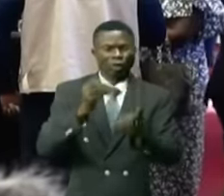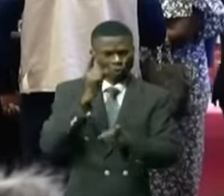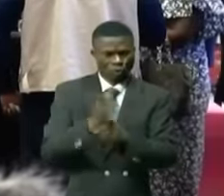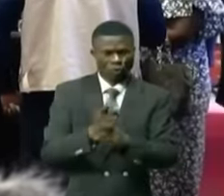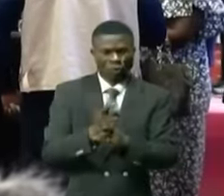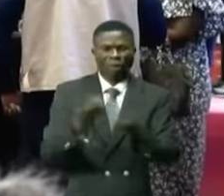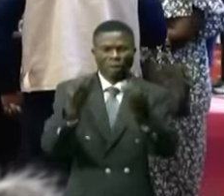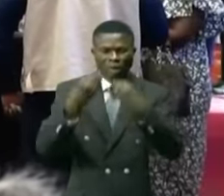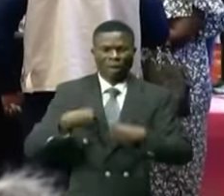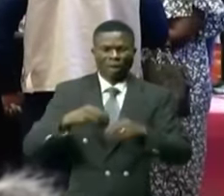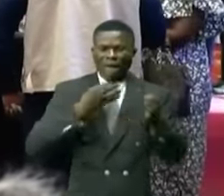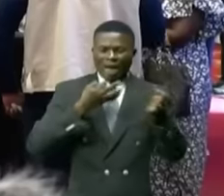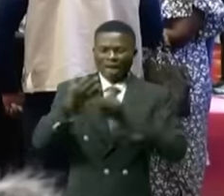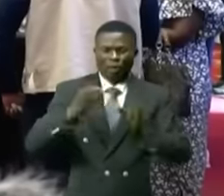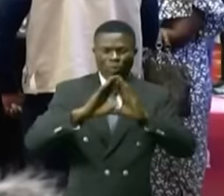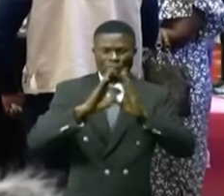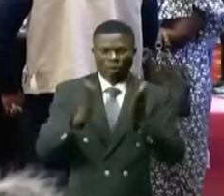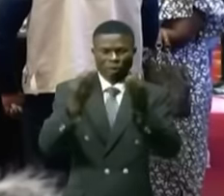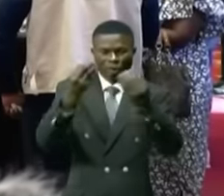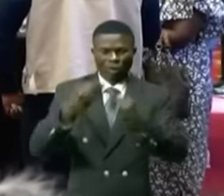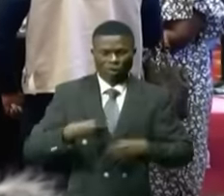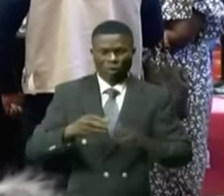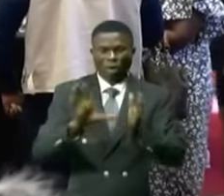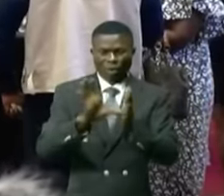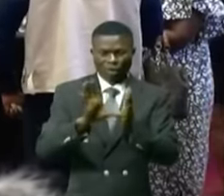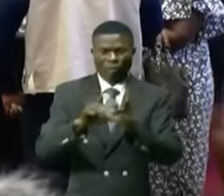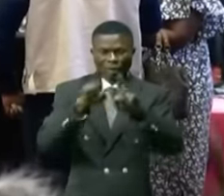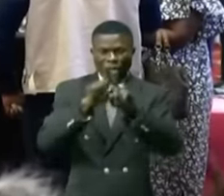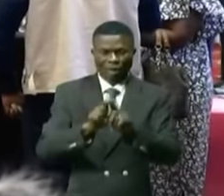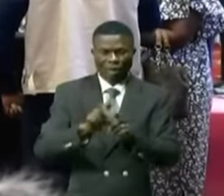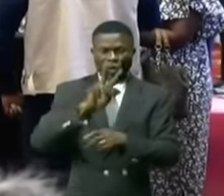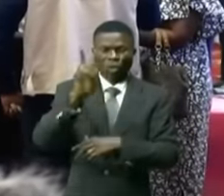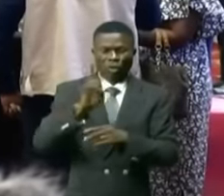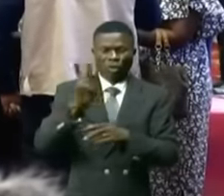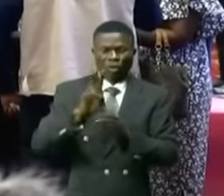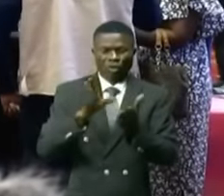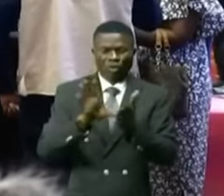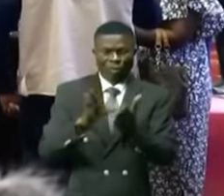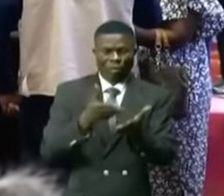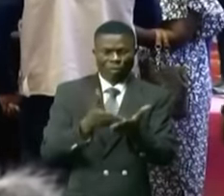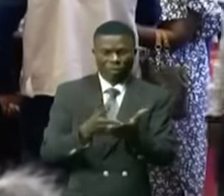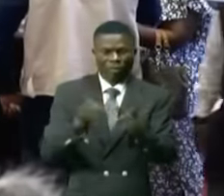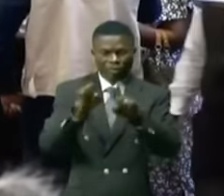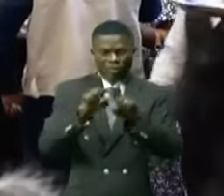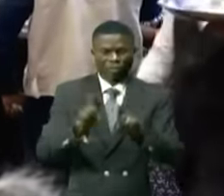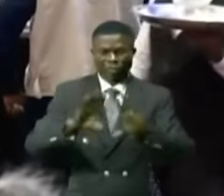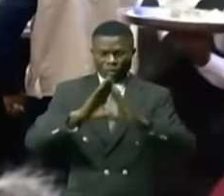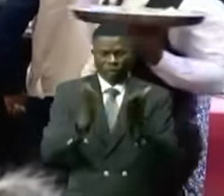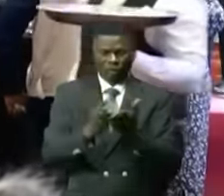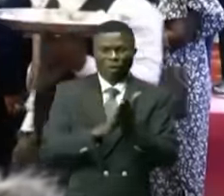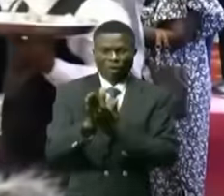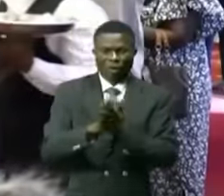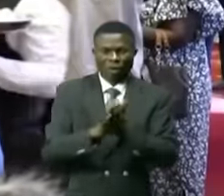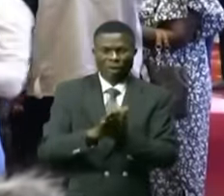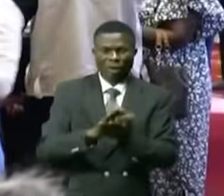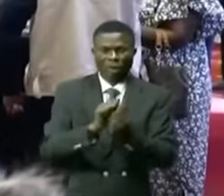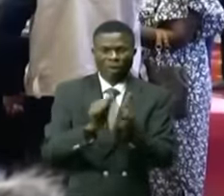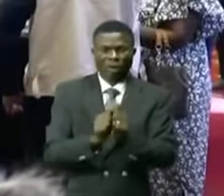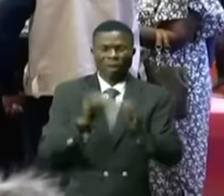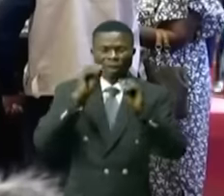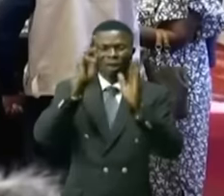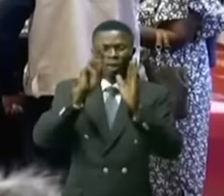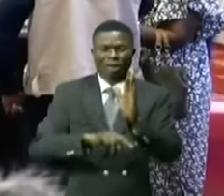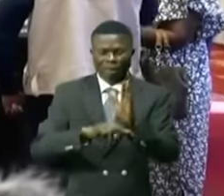donné les détails, qui nous ont donné les images et les vidéos. Ainsi, également pour tout ce qui concerne la gratuité